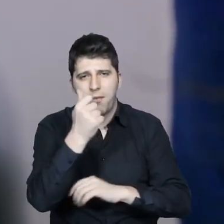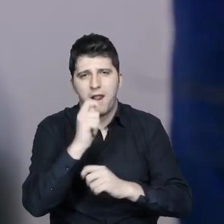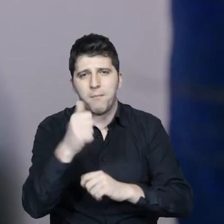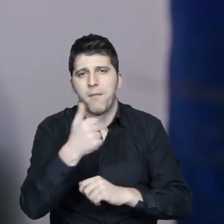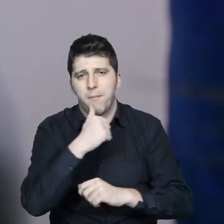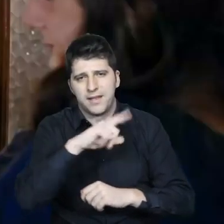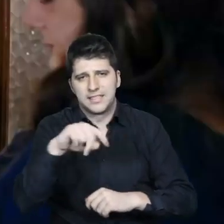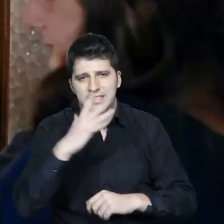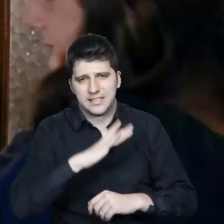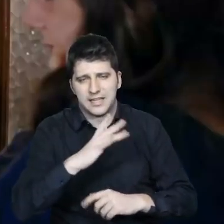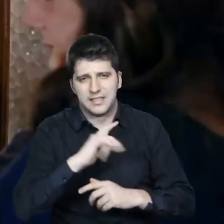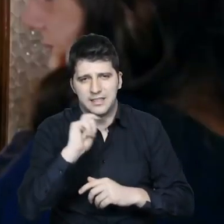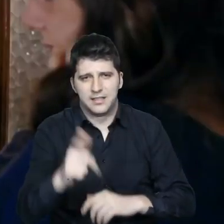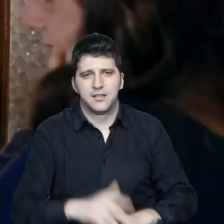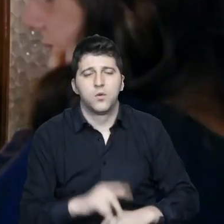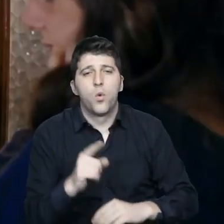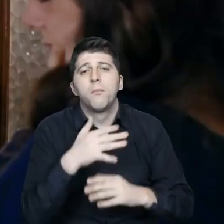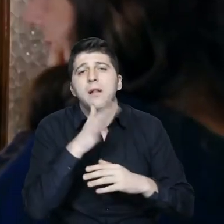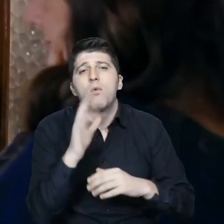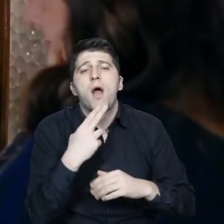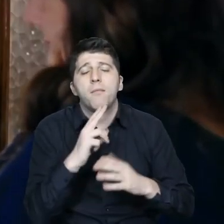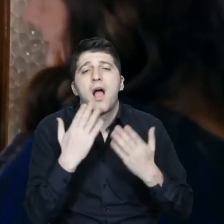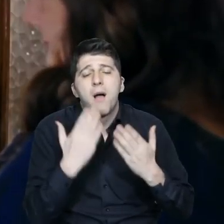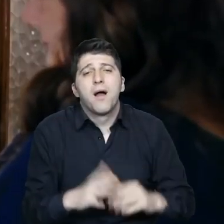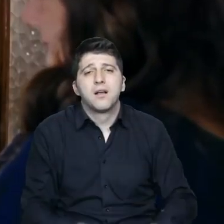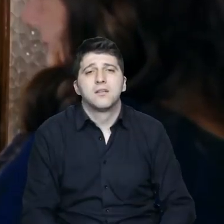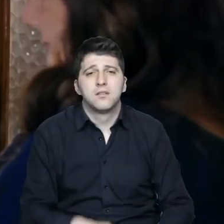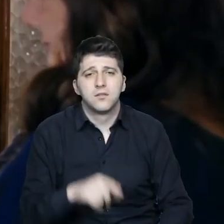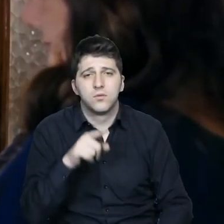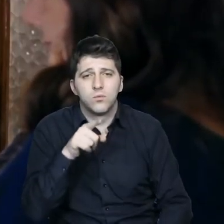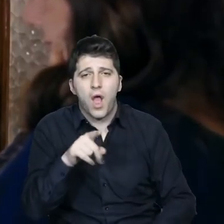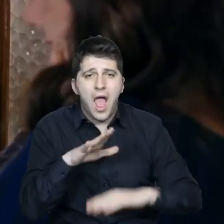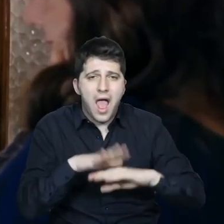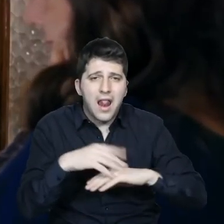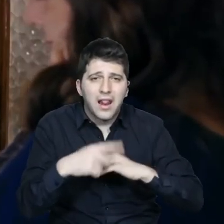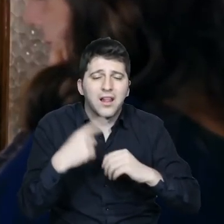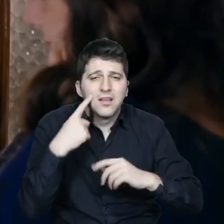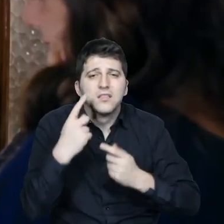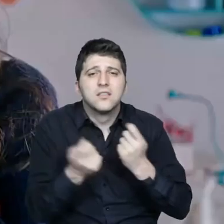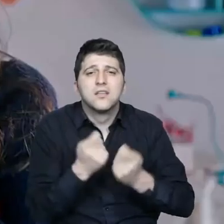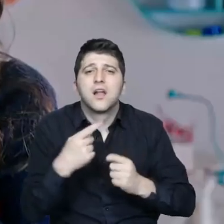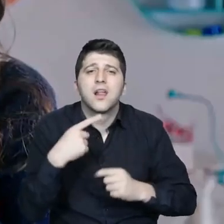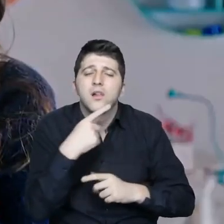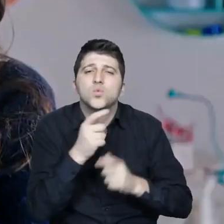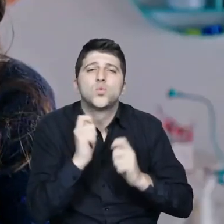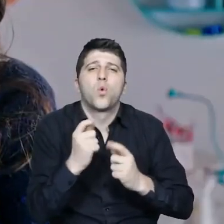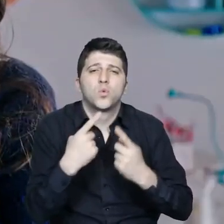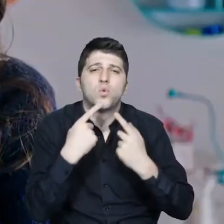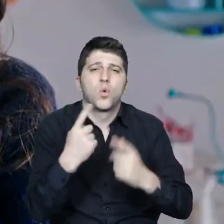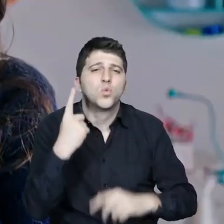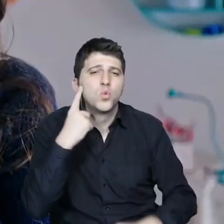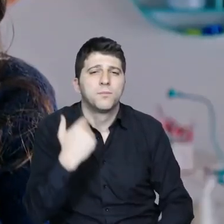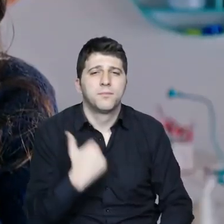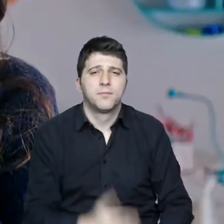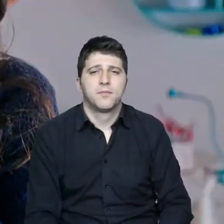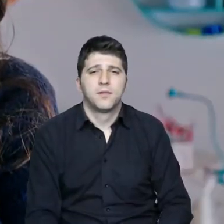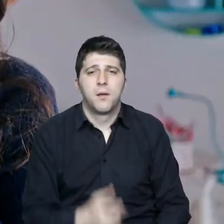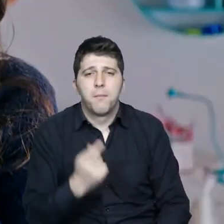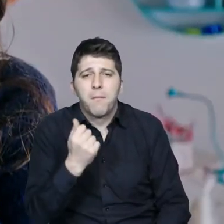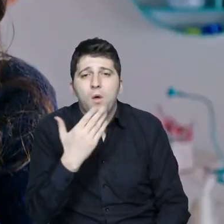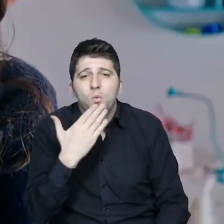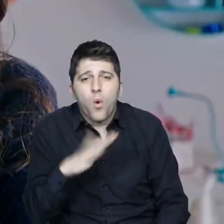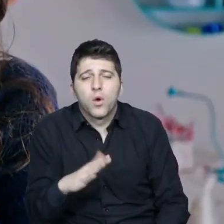babamdan istediler. Onu bilmiyorum abla ama babam bu eliyle çalışamayacağını söylüyordu dedeme. Yani paramız